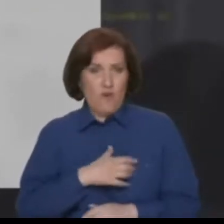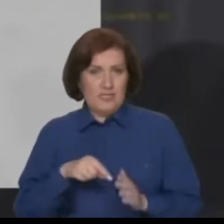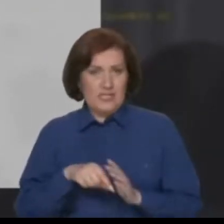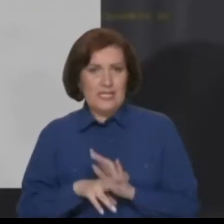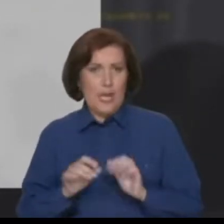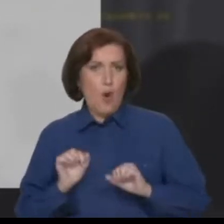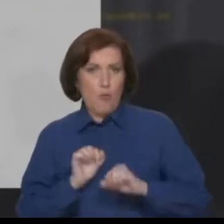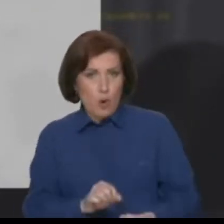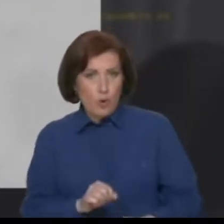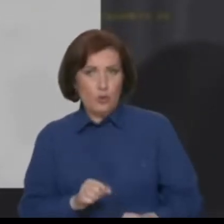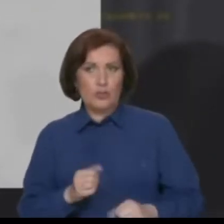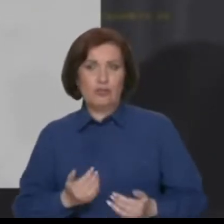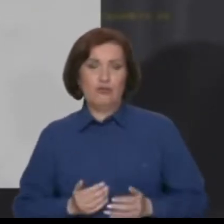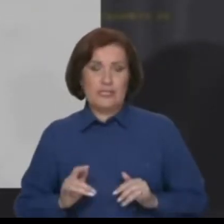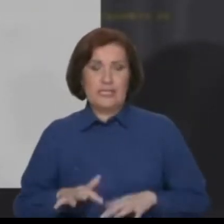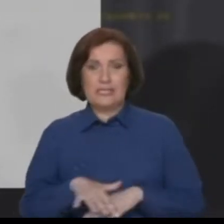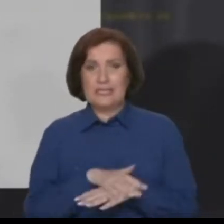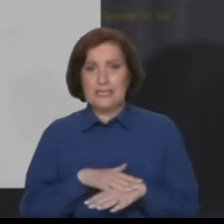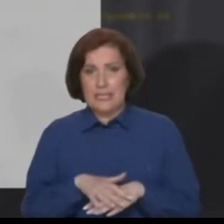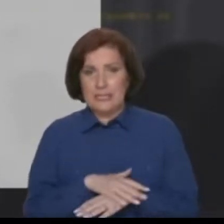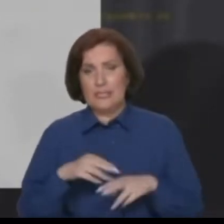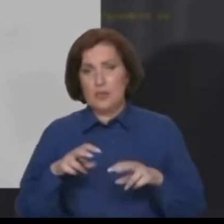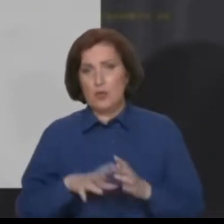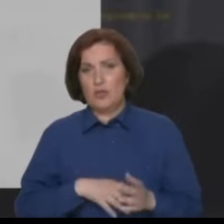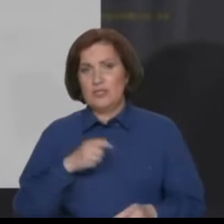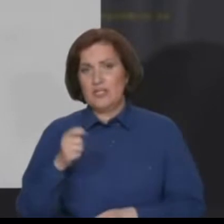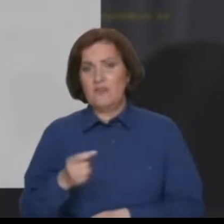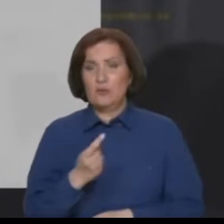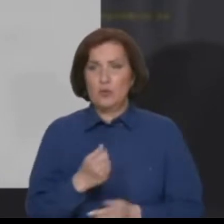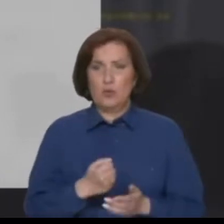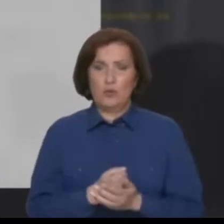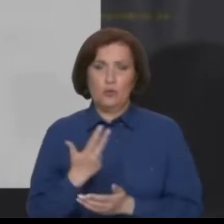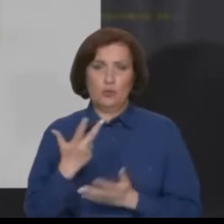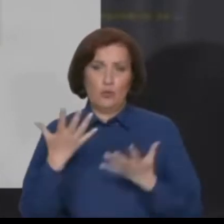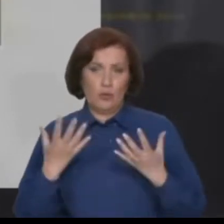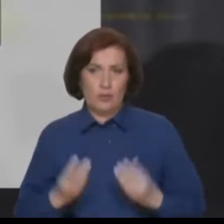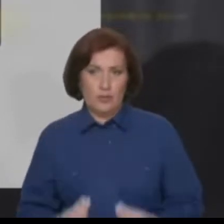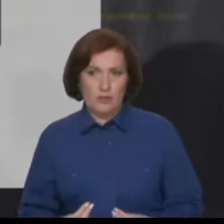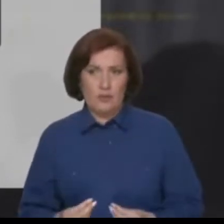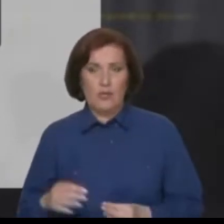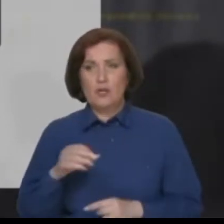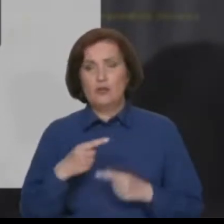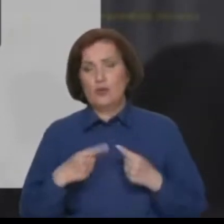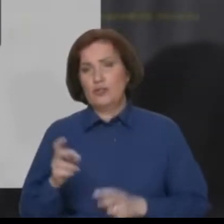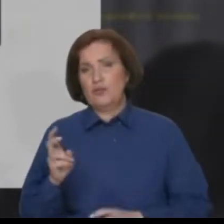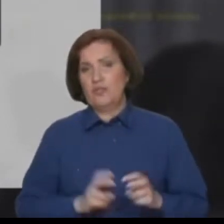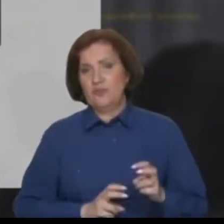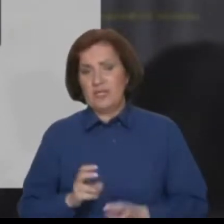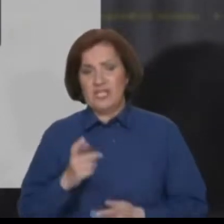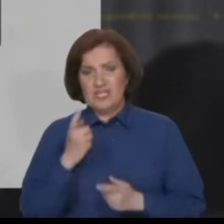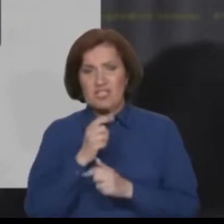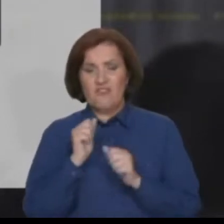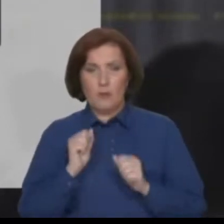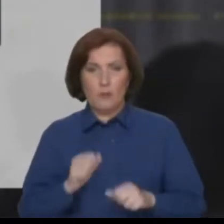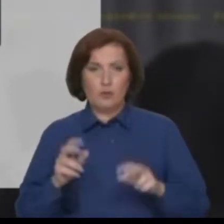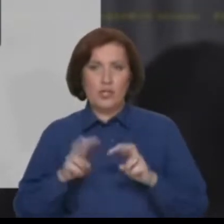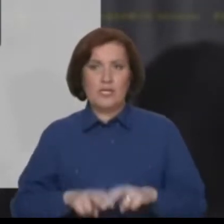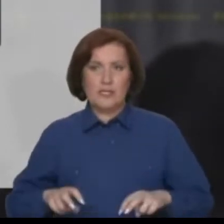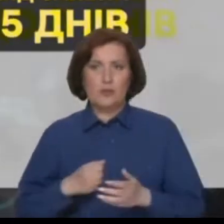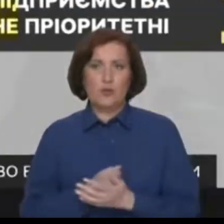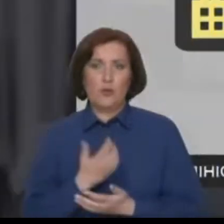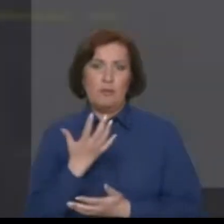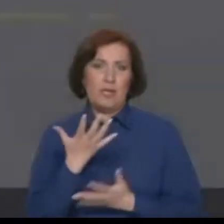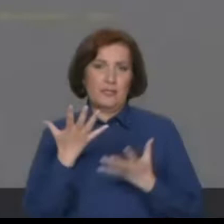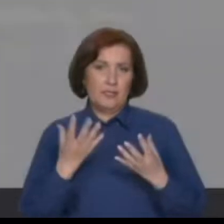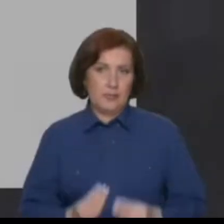оборонного комплексу, життєдіяльності населення, розгляд заявки від 1 до 3 днів. Щодо інших підприємств, заявки можуть розглядатися до